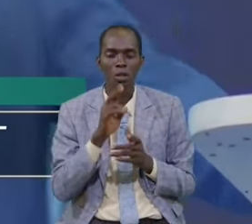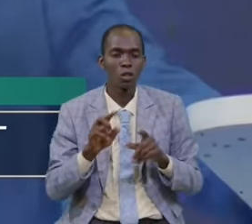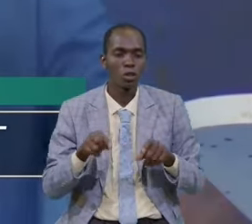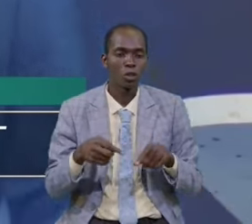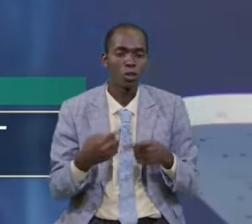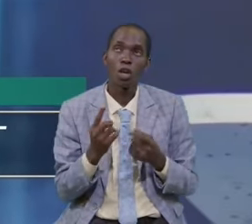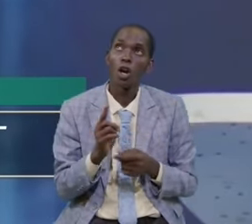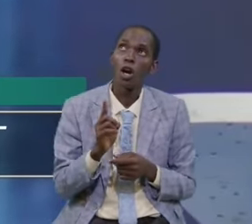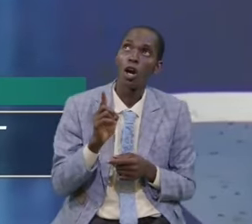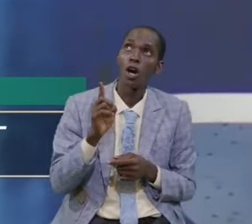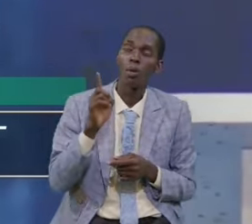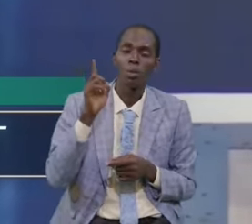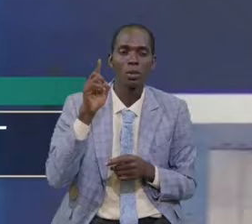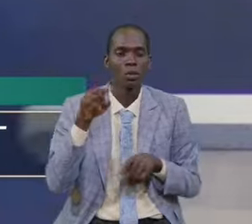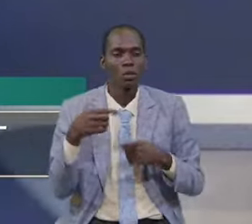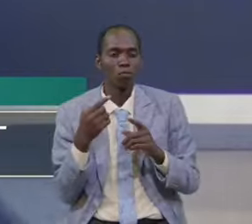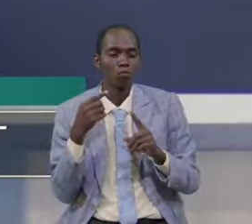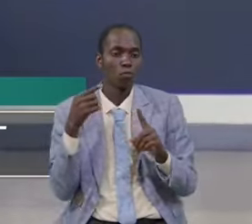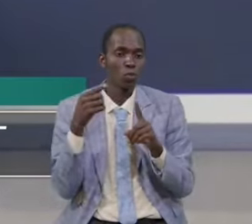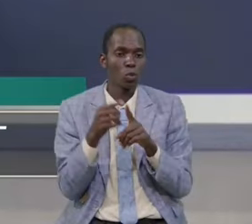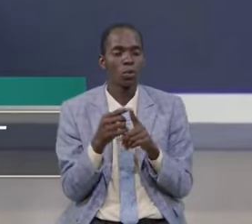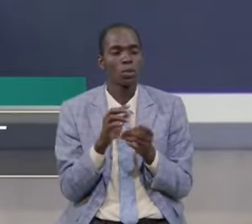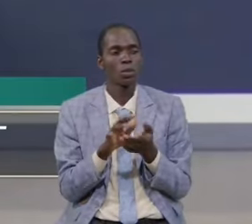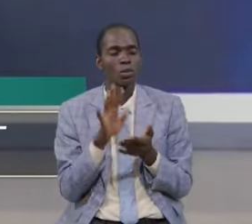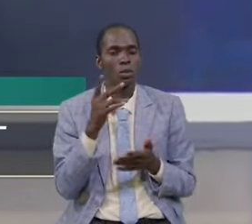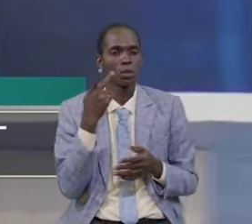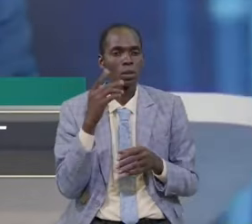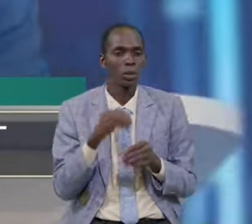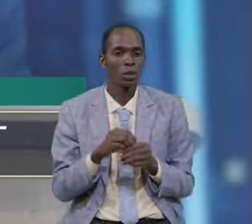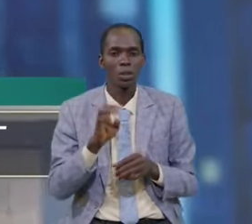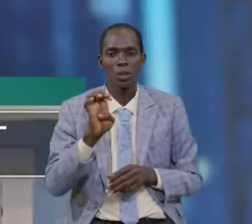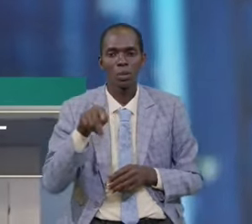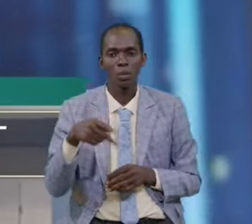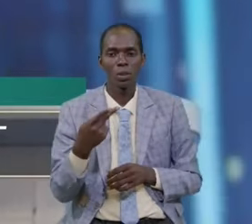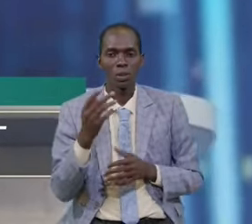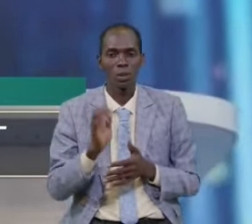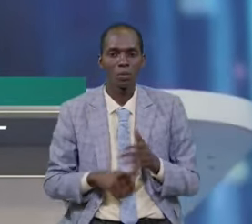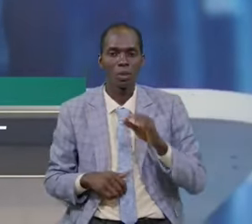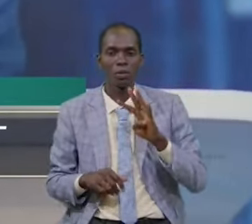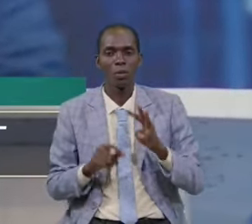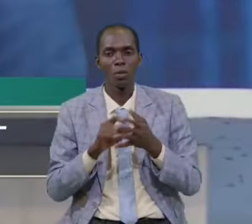pour la gloire. En Éphésiens chapitre 4, verset 15.